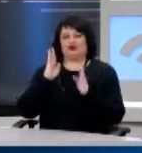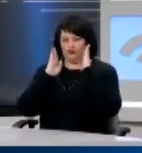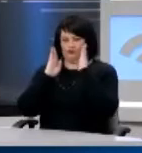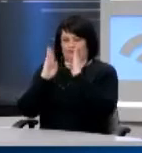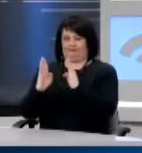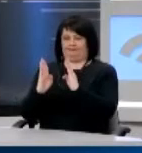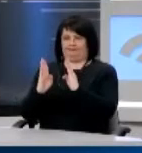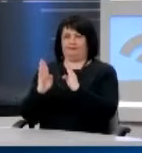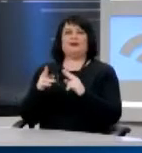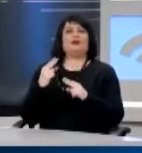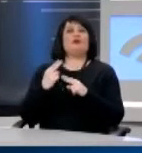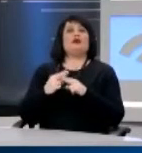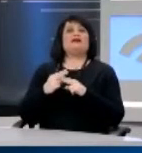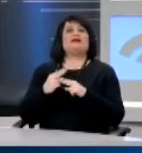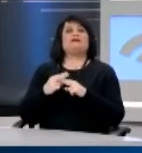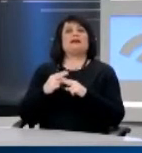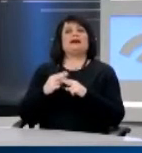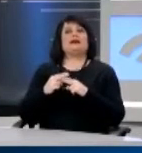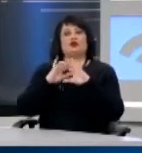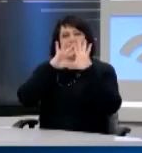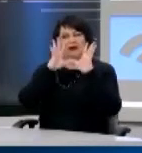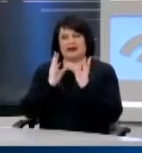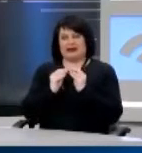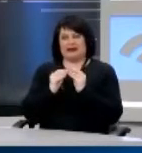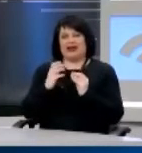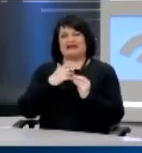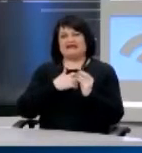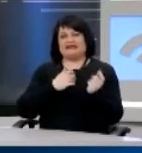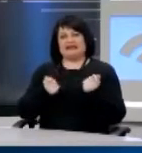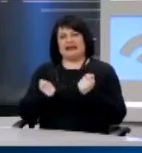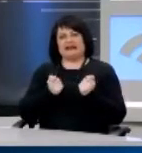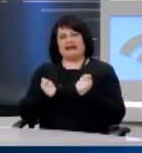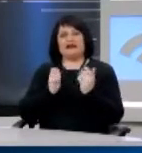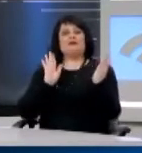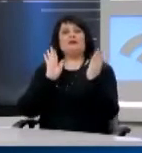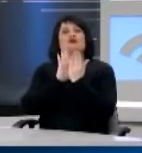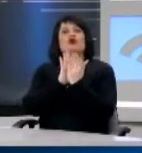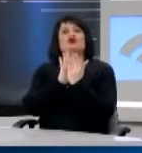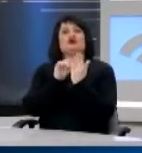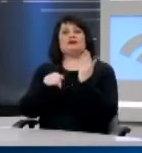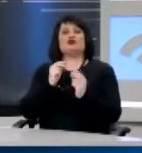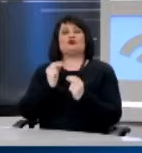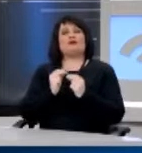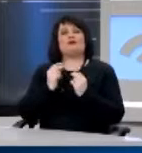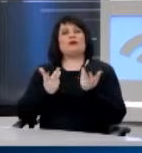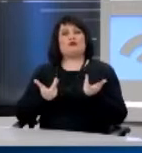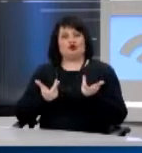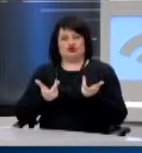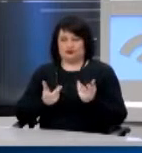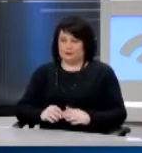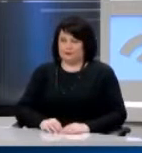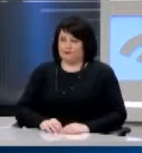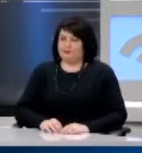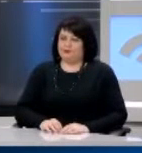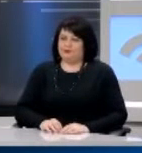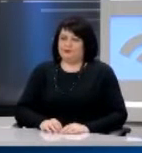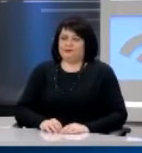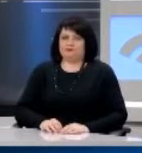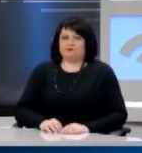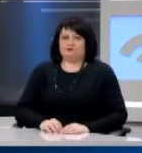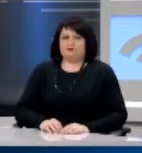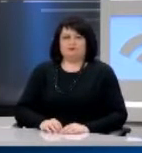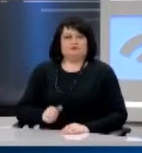στρατηγική για την αντιμετώπιση του δημογραφικού, που δεν έχει να κάνει μόνο με την οικονομία και την αντίληψη για την κοινωνική